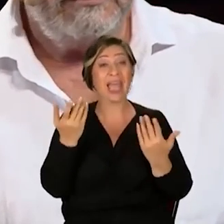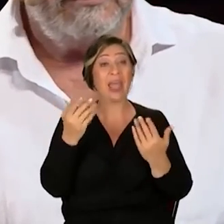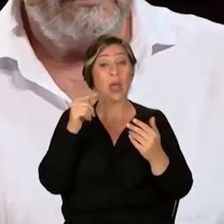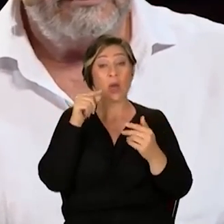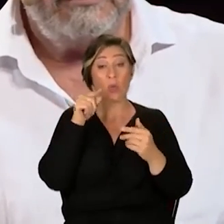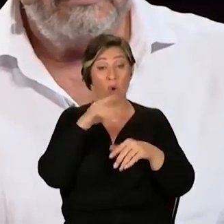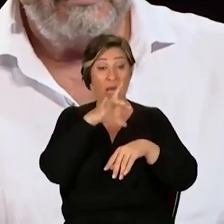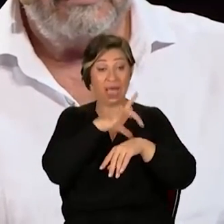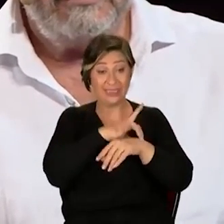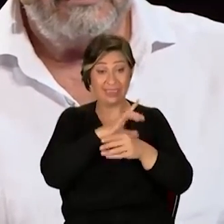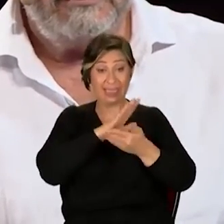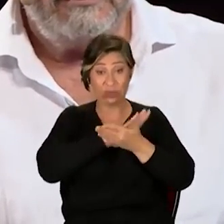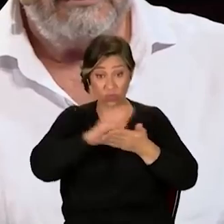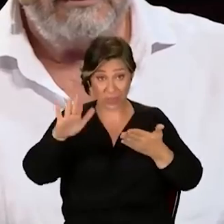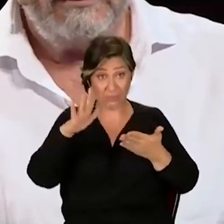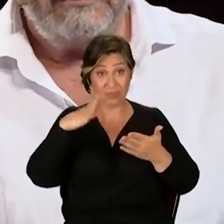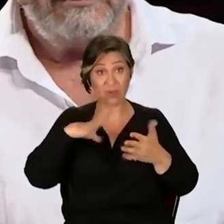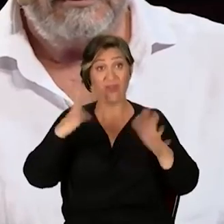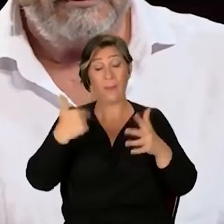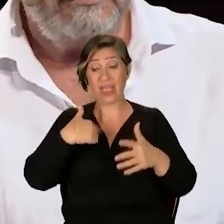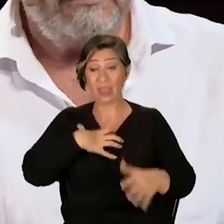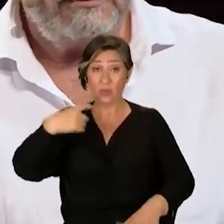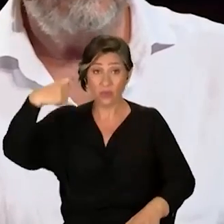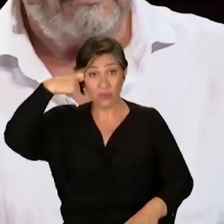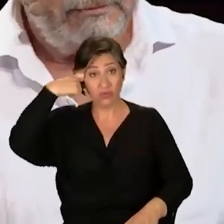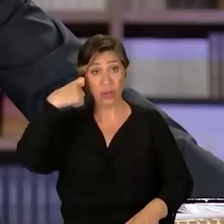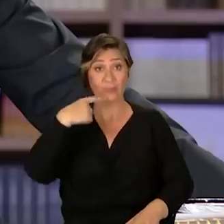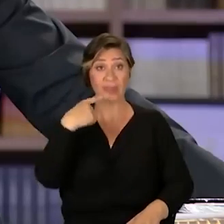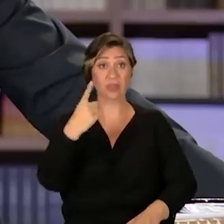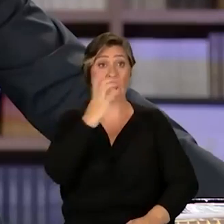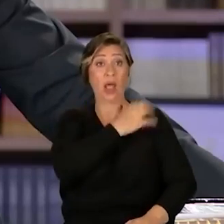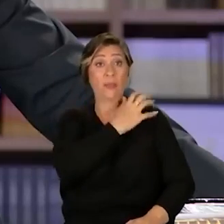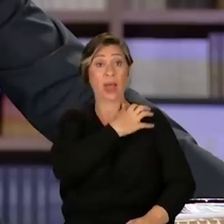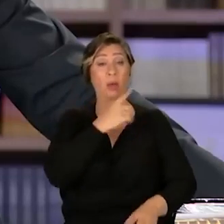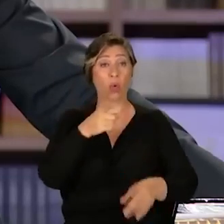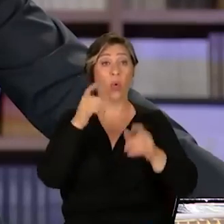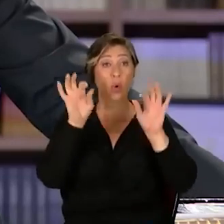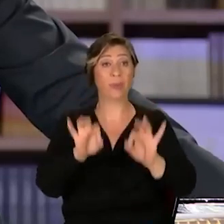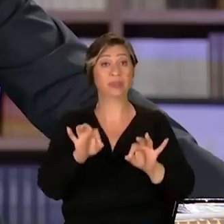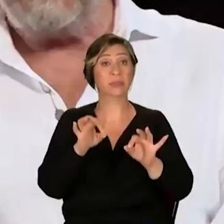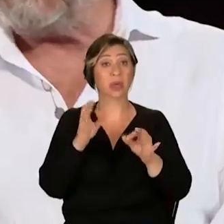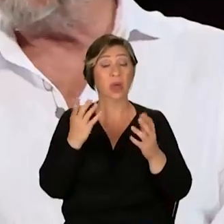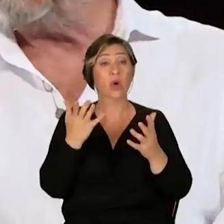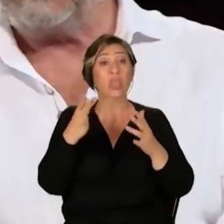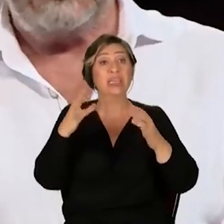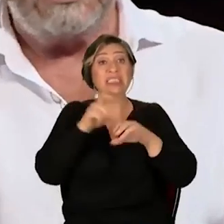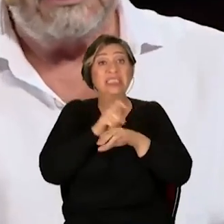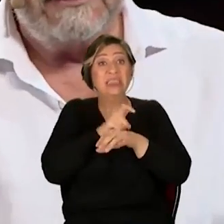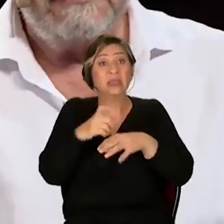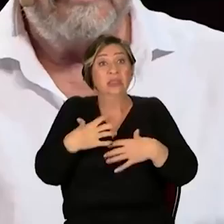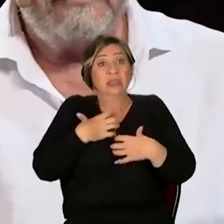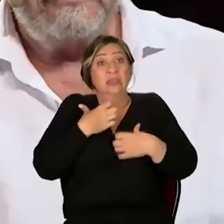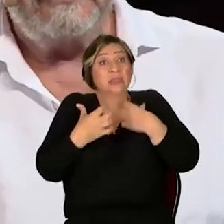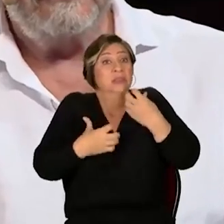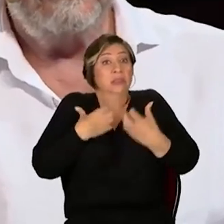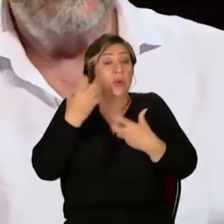bu hastalığı tedavi edin. Ya ben kendimi vuracağım demişti bir tane alva. Öyle başlamıştı ama bu iş. Ama yani hakikaten o kadar stresli bir duruma